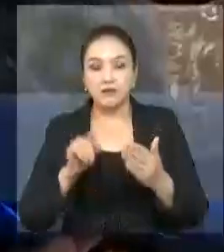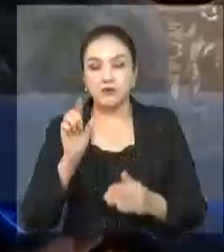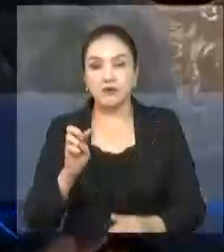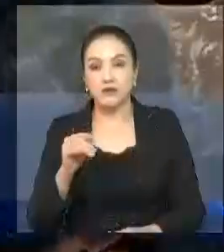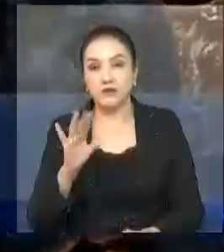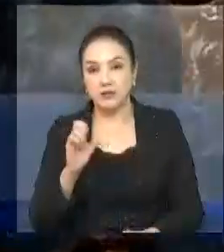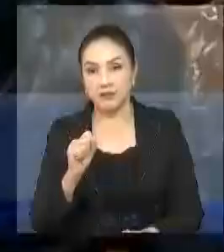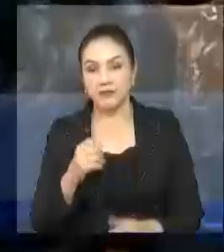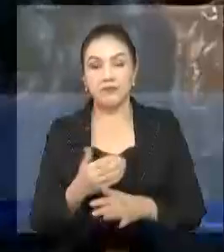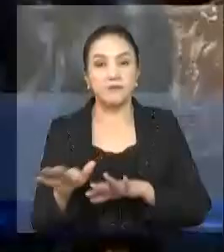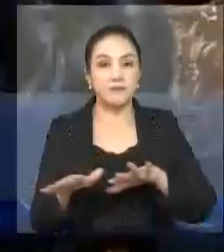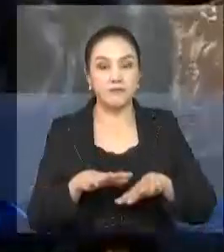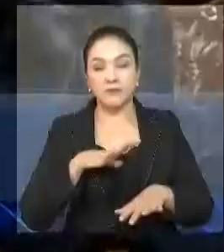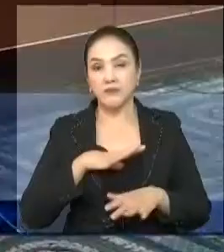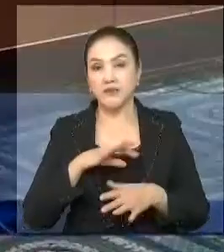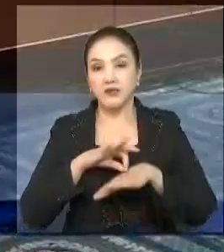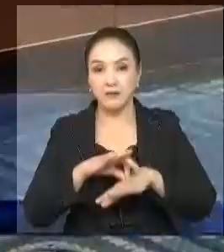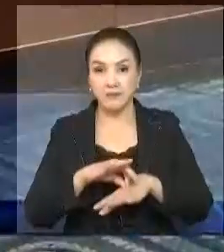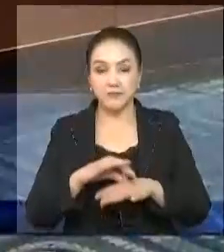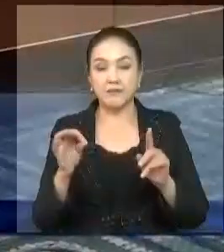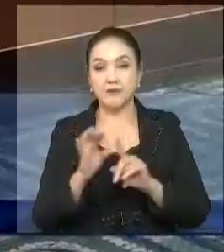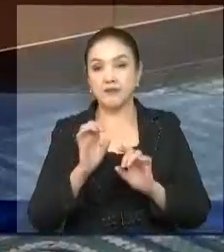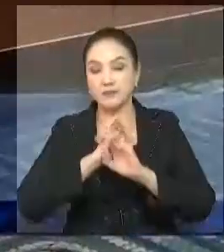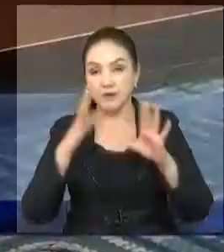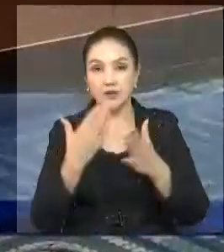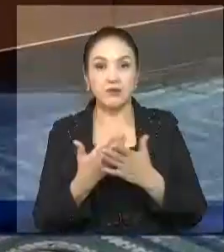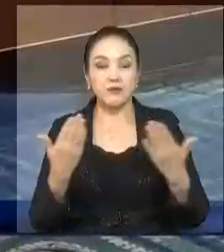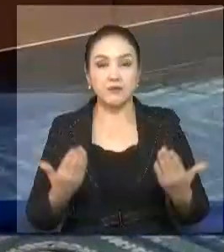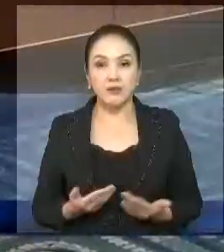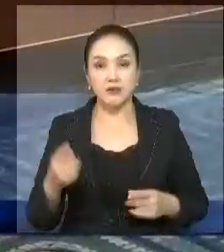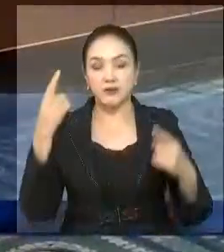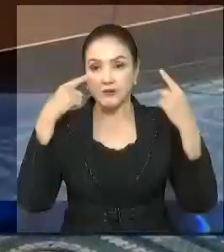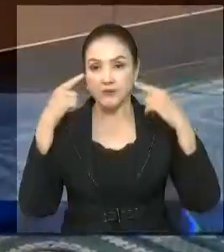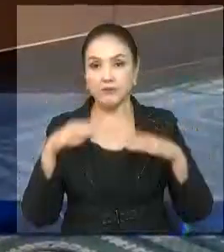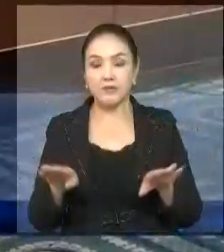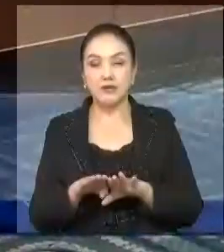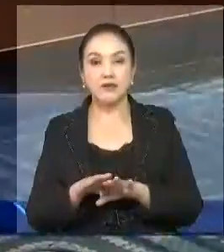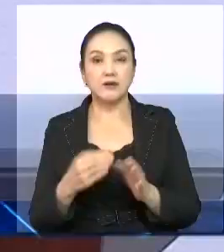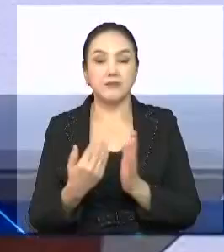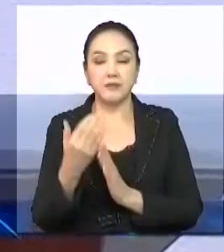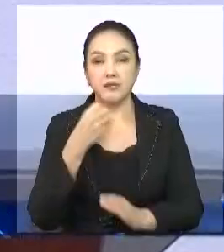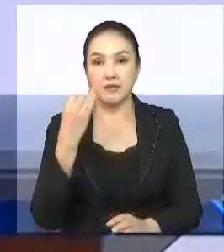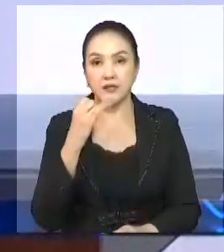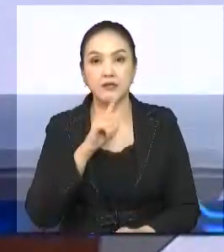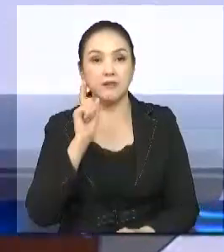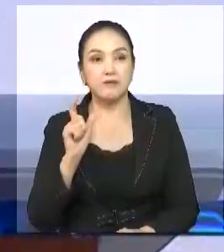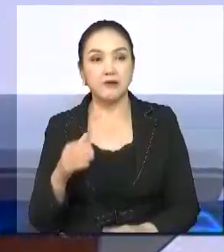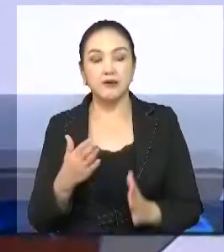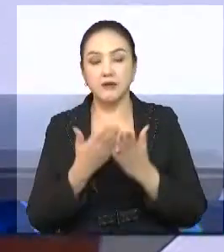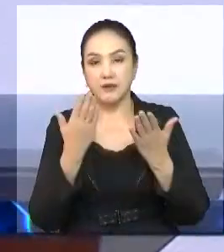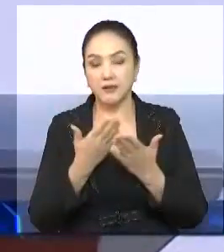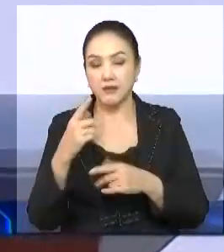Сакена Сейфуллина. Мероприятие было организовано с целью популяризации его жизни и творчества, а также повышения интереса молодежи к